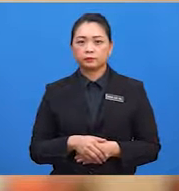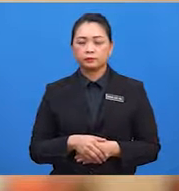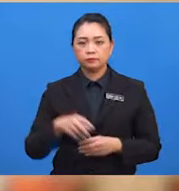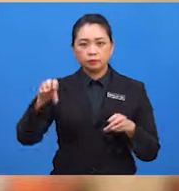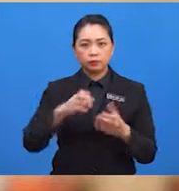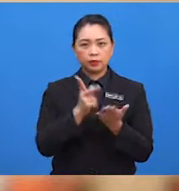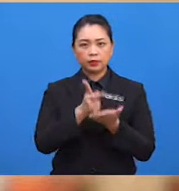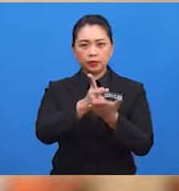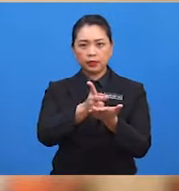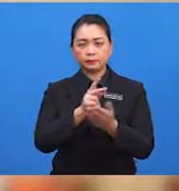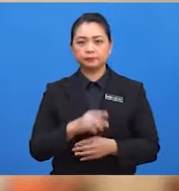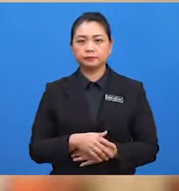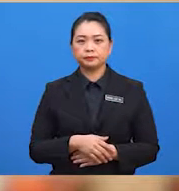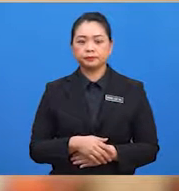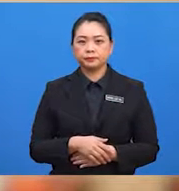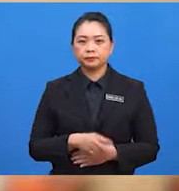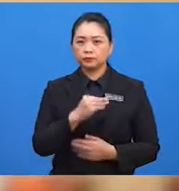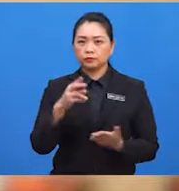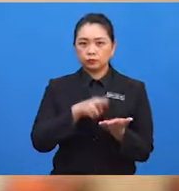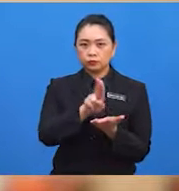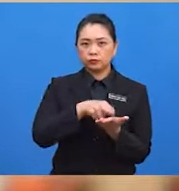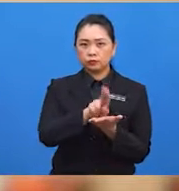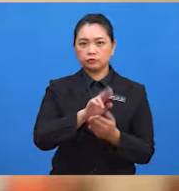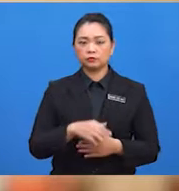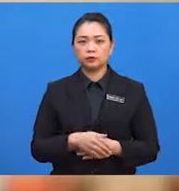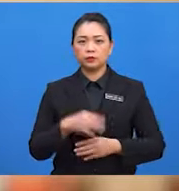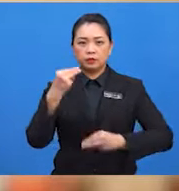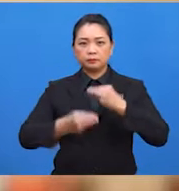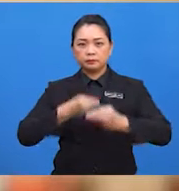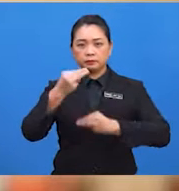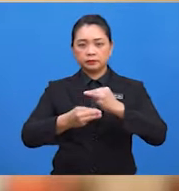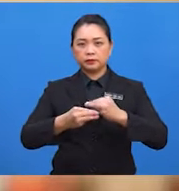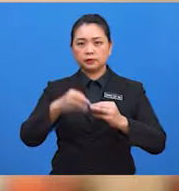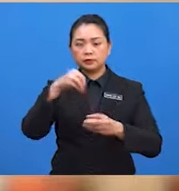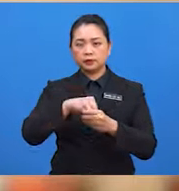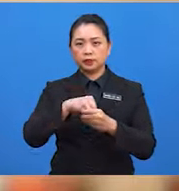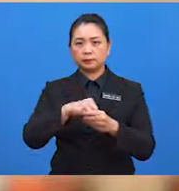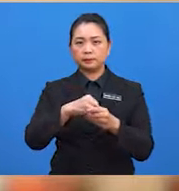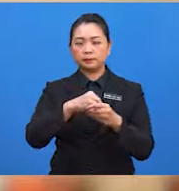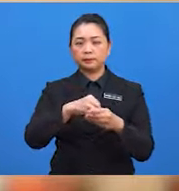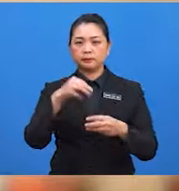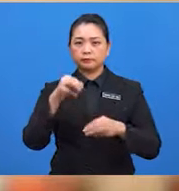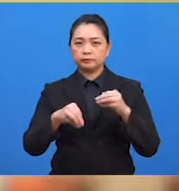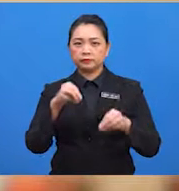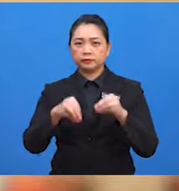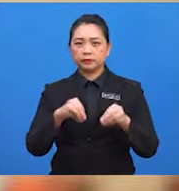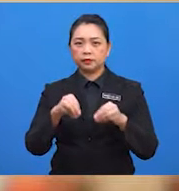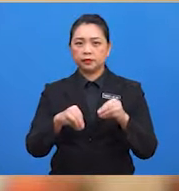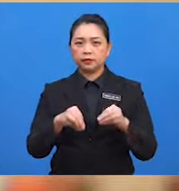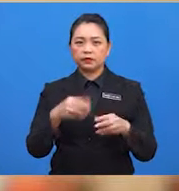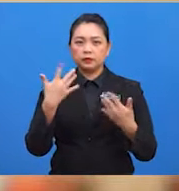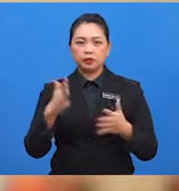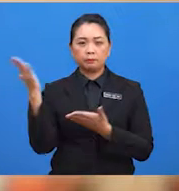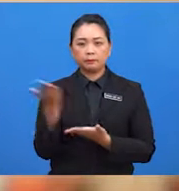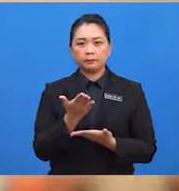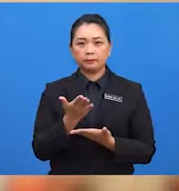sutra, sulaman dan ukiran. Kemajuan dalam bidang pertanian telah membawa kepada penghasilan ciptaan daripada